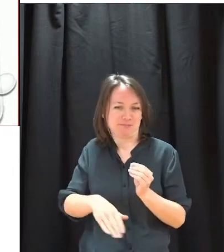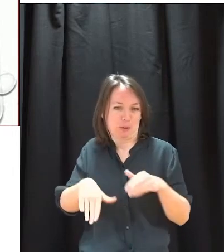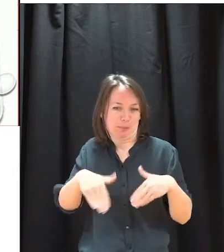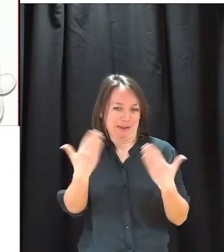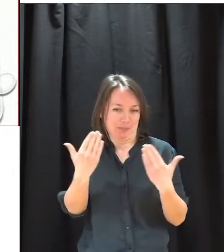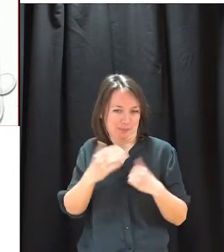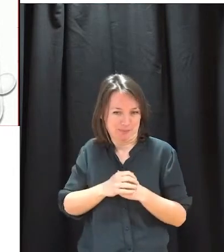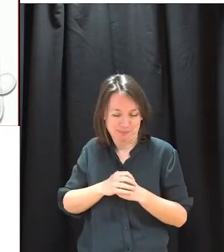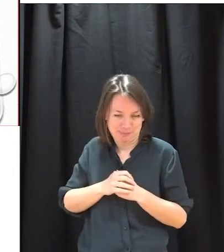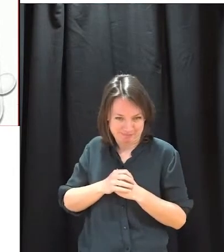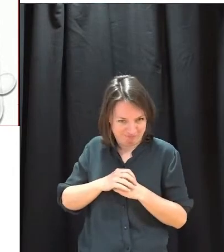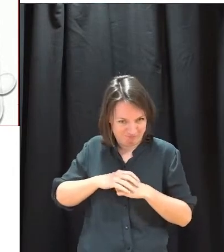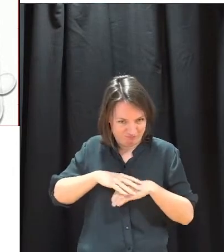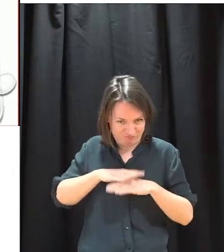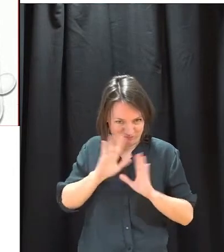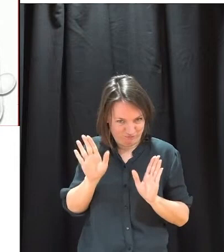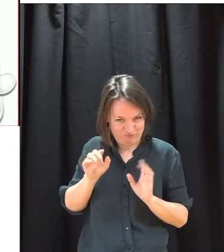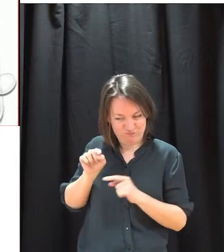je vous passe le